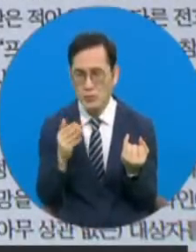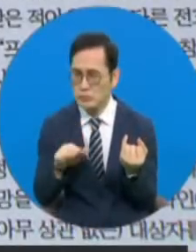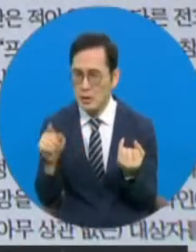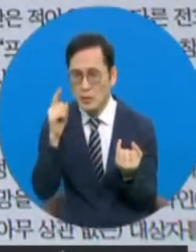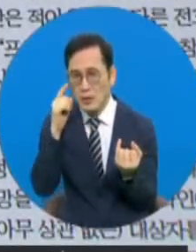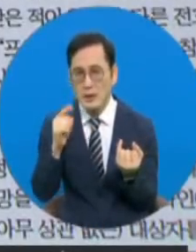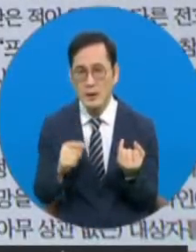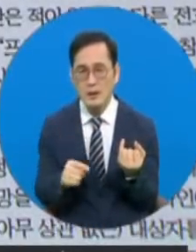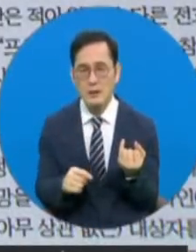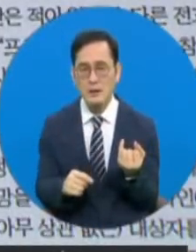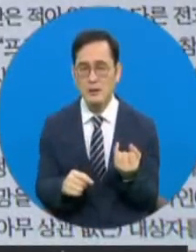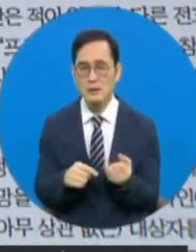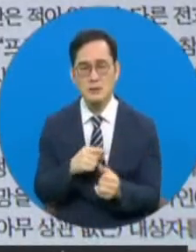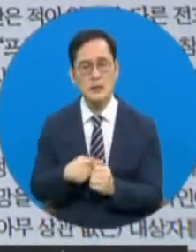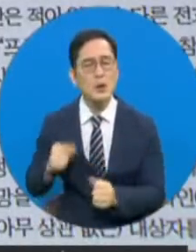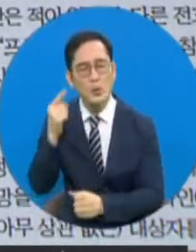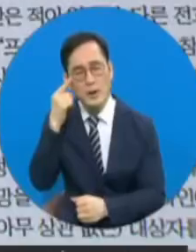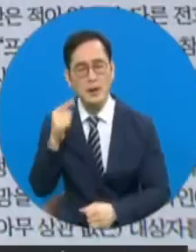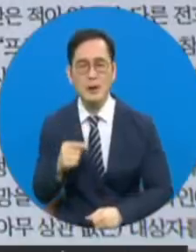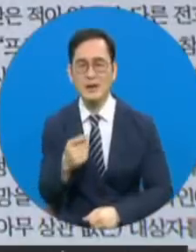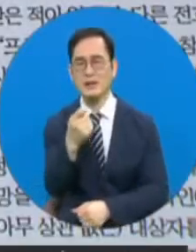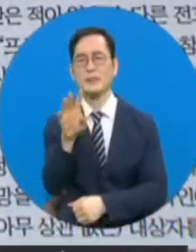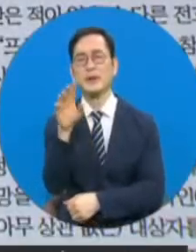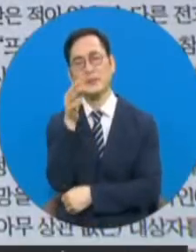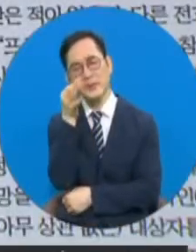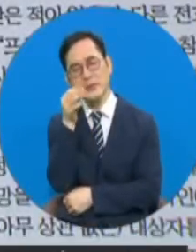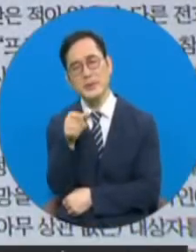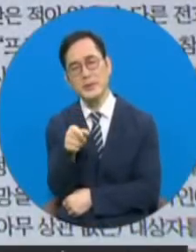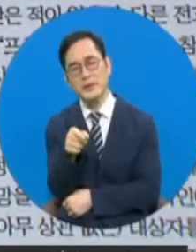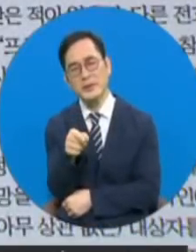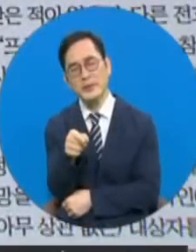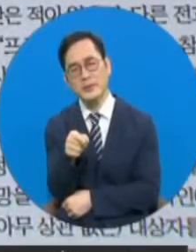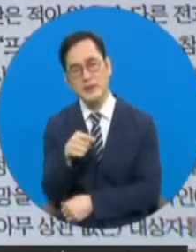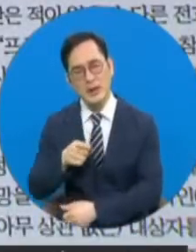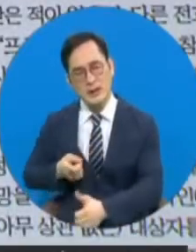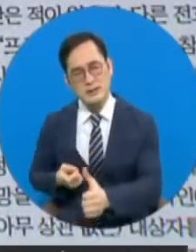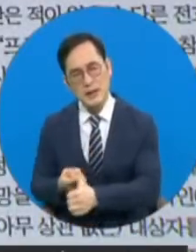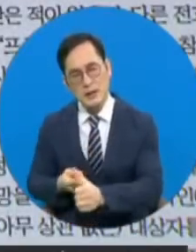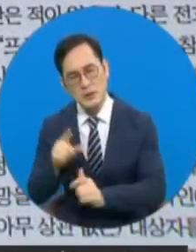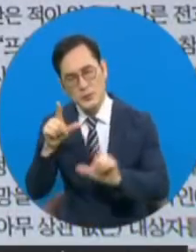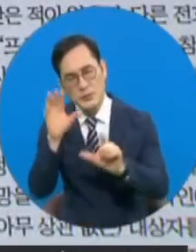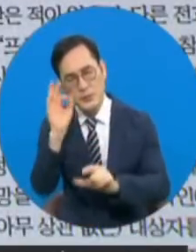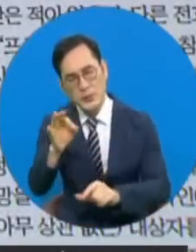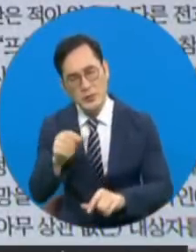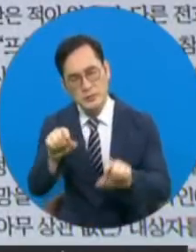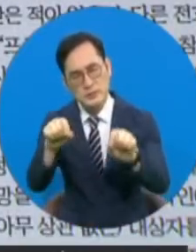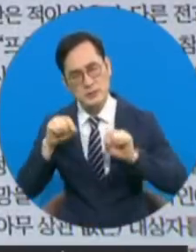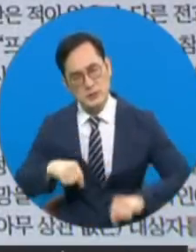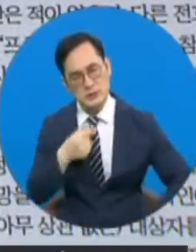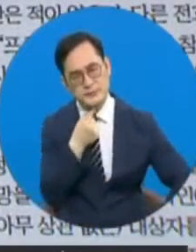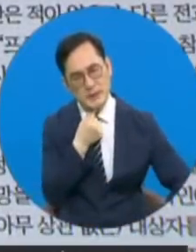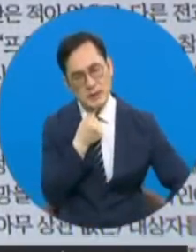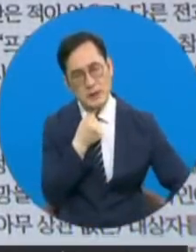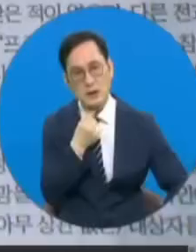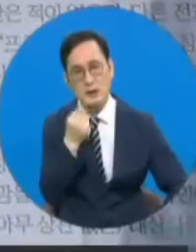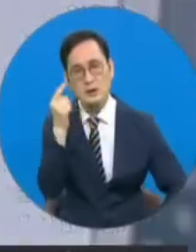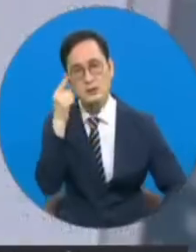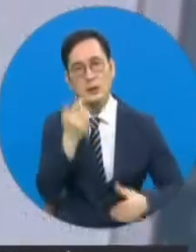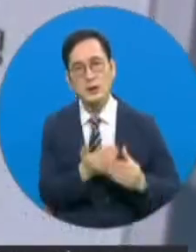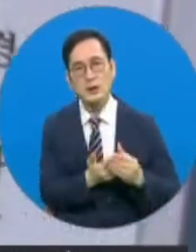TV 프로그램 등을 보다가 살인 충동을 느꼈다는 겁니다 교복을 입고 살해했다는데 잠시 후에 자세한 이야기 나눠보겠습니다